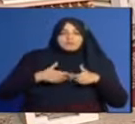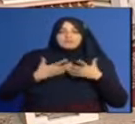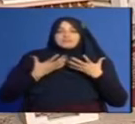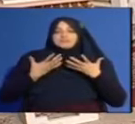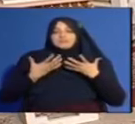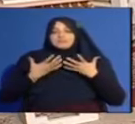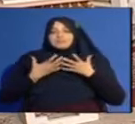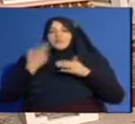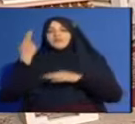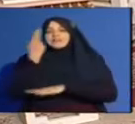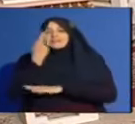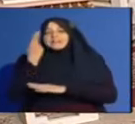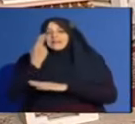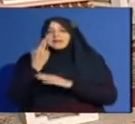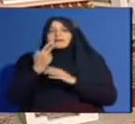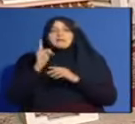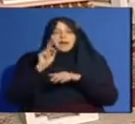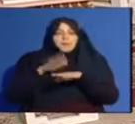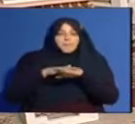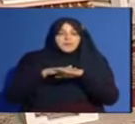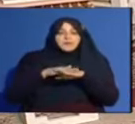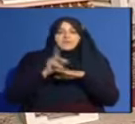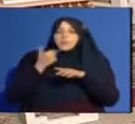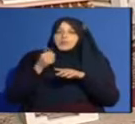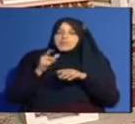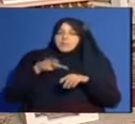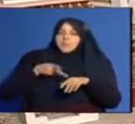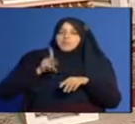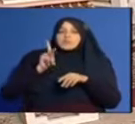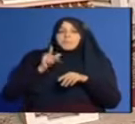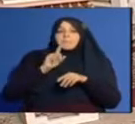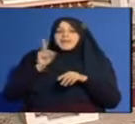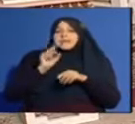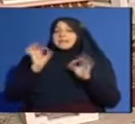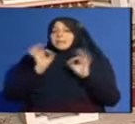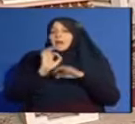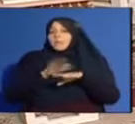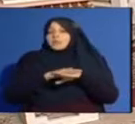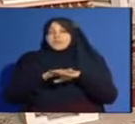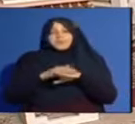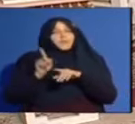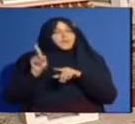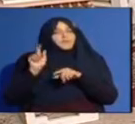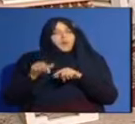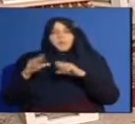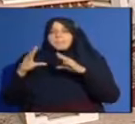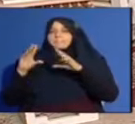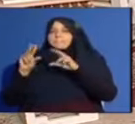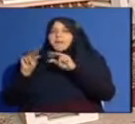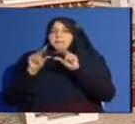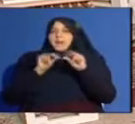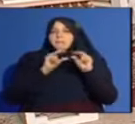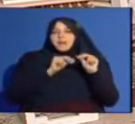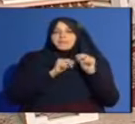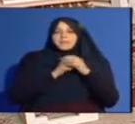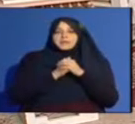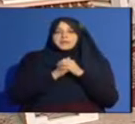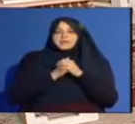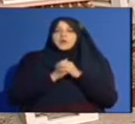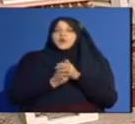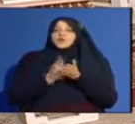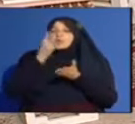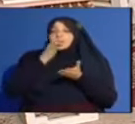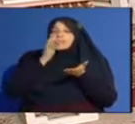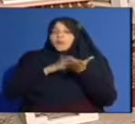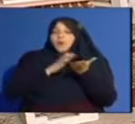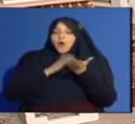تكون هناك مسوغات شرعية. نعم. هذا واش نقدروا نقولوا. اما اللي راهم يظلموا لا، يخالفوا كلام ربي. ربي قال يوصيكم الله